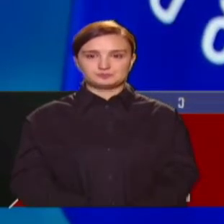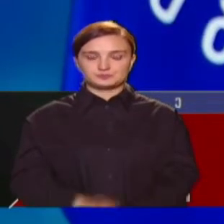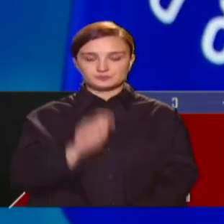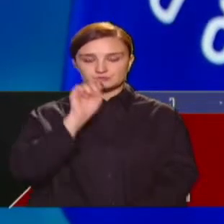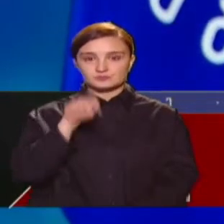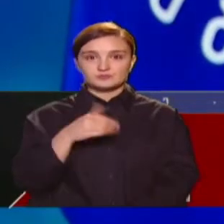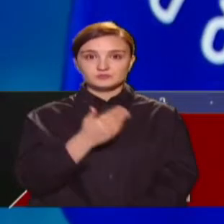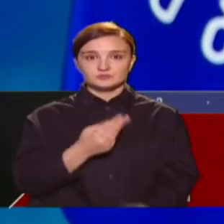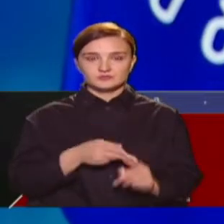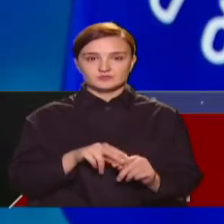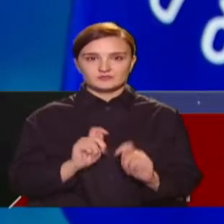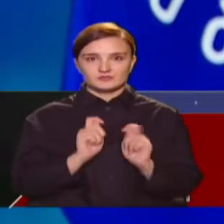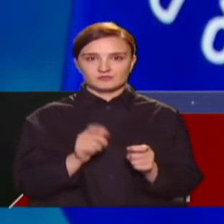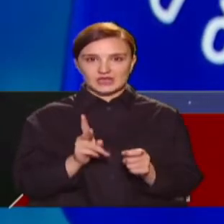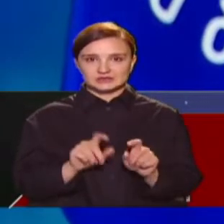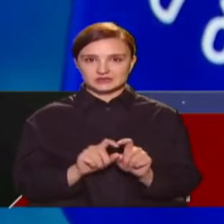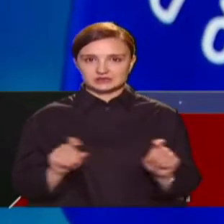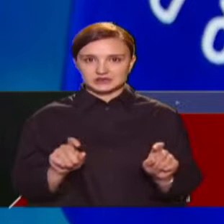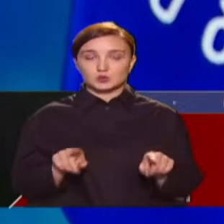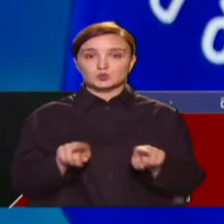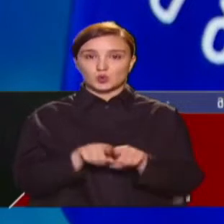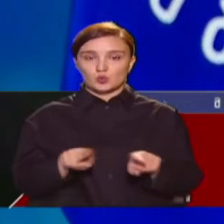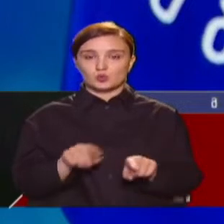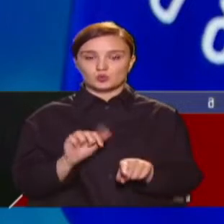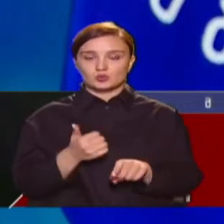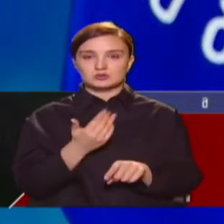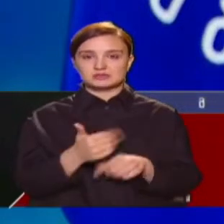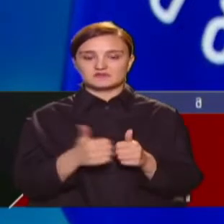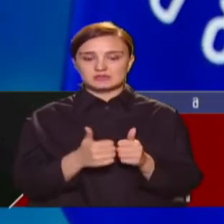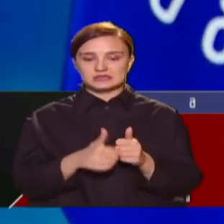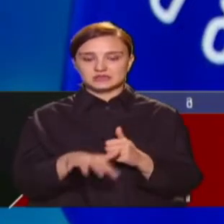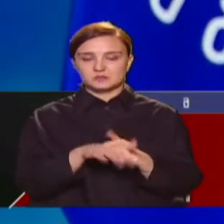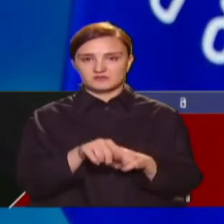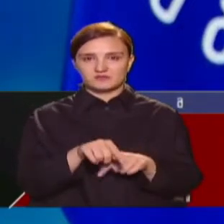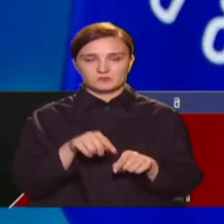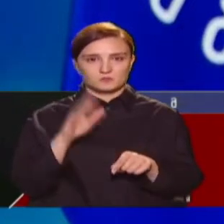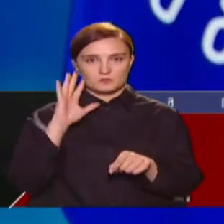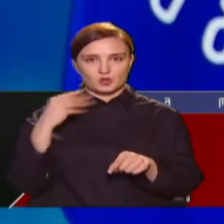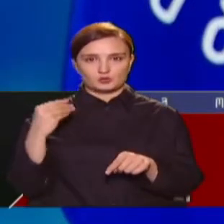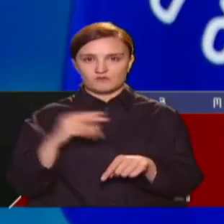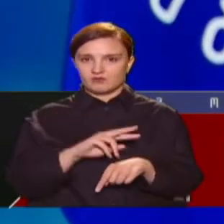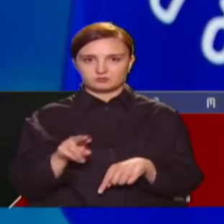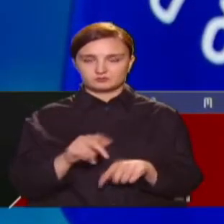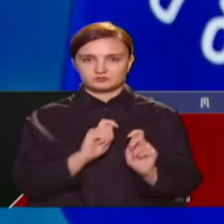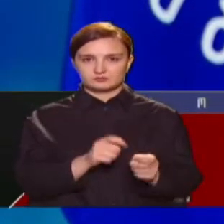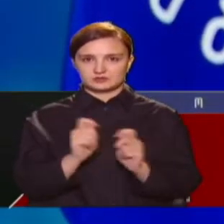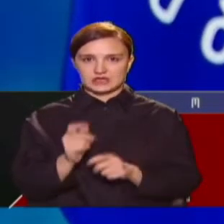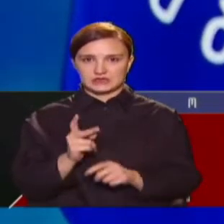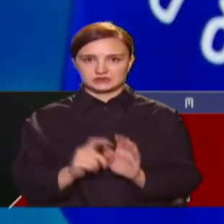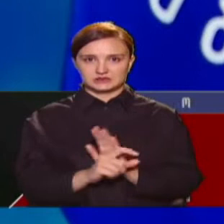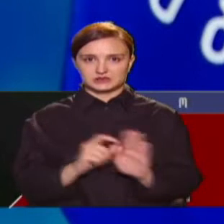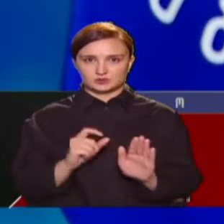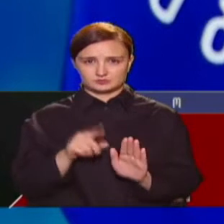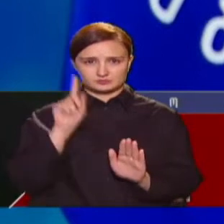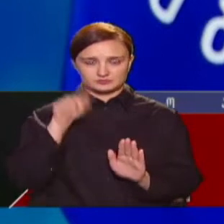Ucrainisus candidatii statusii miniceba, ისევე როგორც mis mezoblat de bare, Moldovis și Mtovași, Romasa